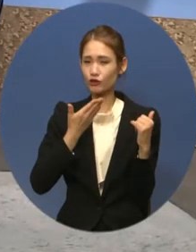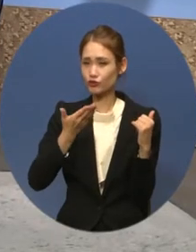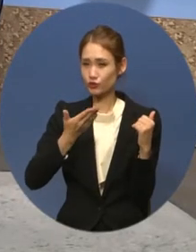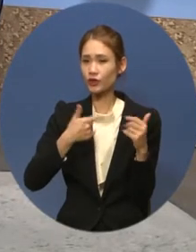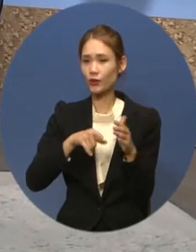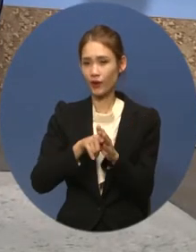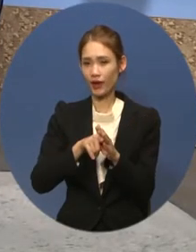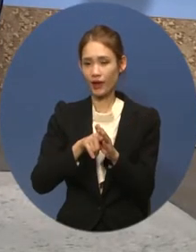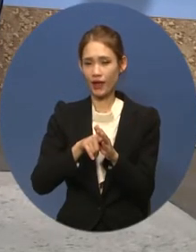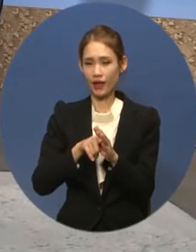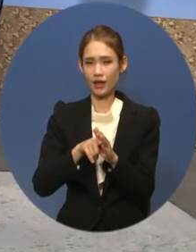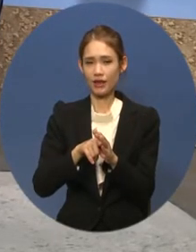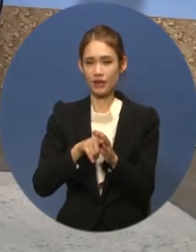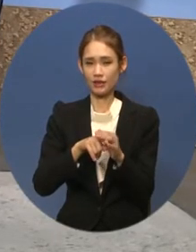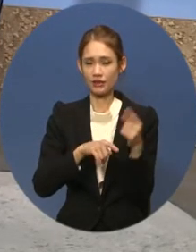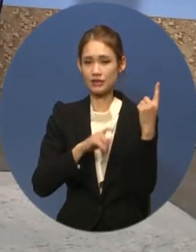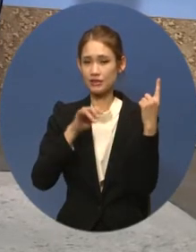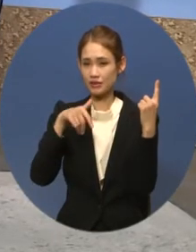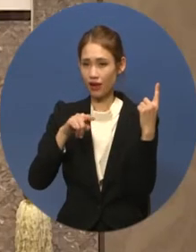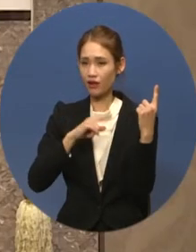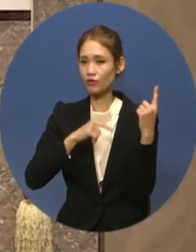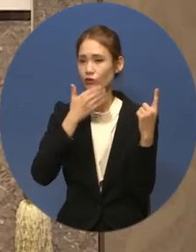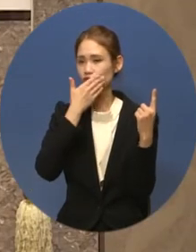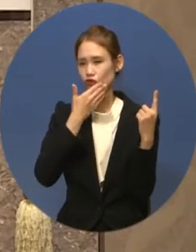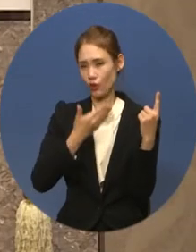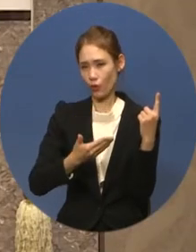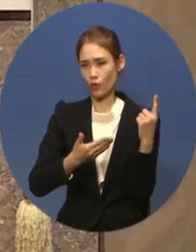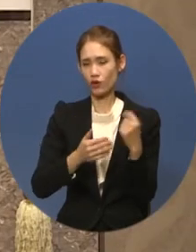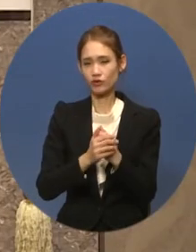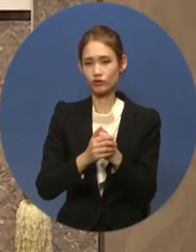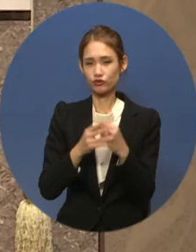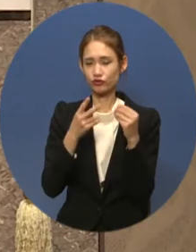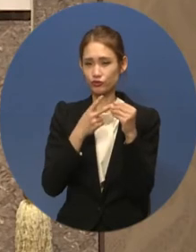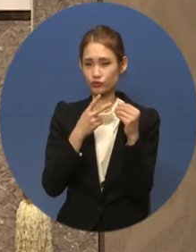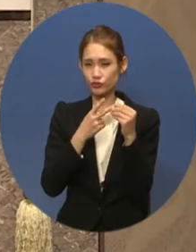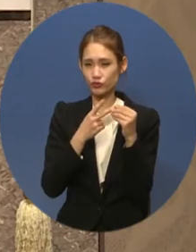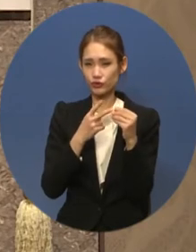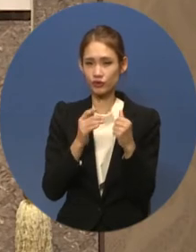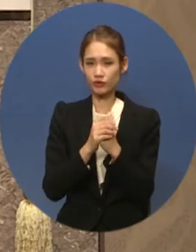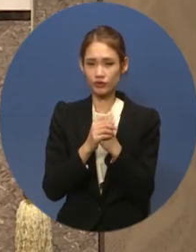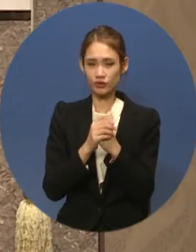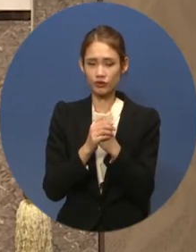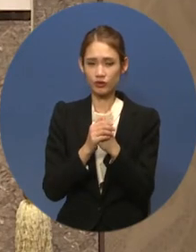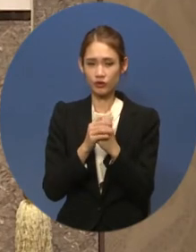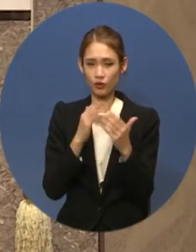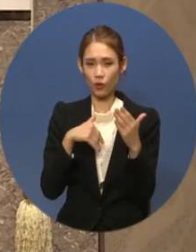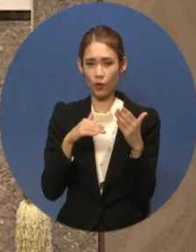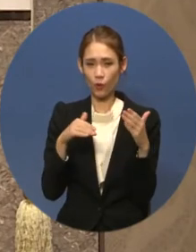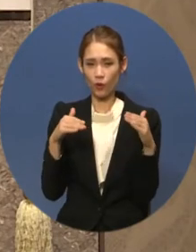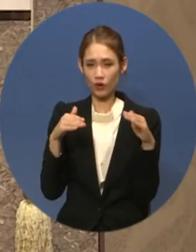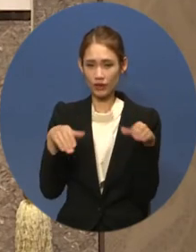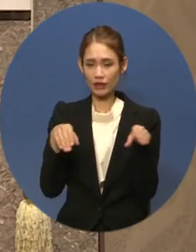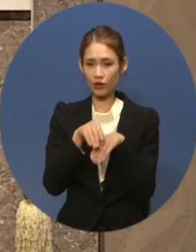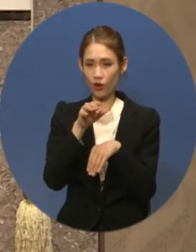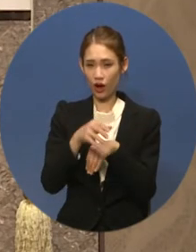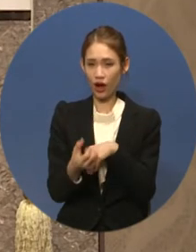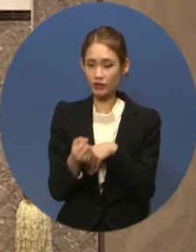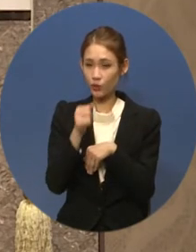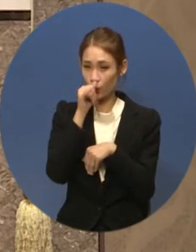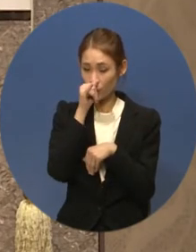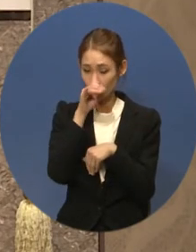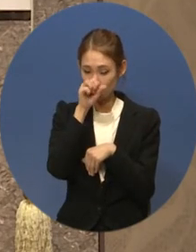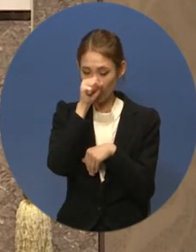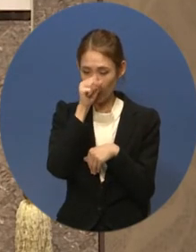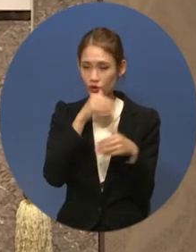만드는 것은 일차적으로 중요한 일이라고 보고요 두번째로는 공공기관이 가지고 있는 좋은 공공